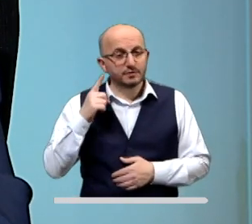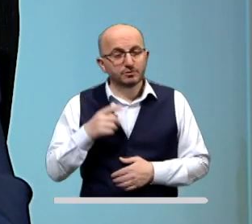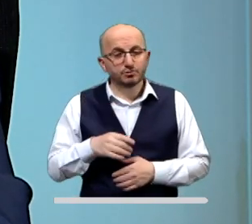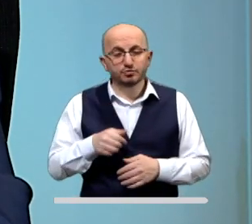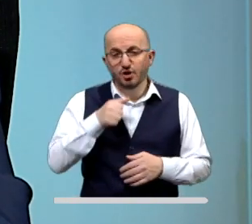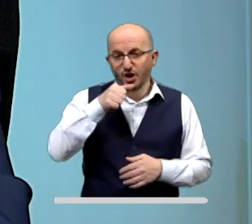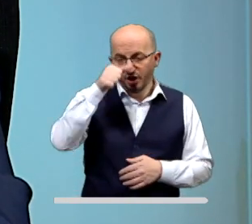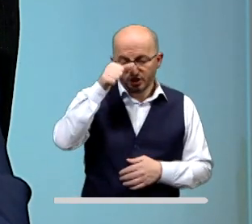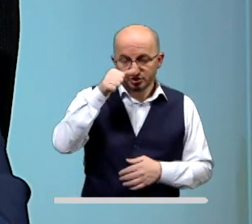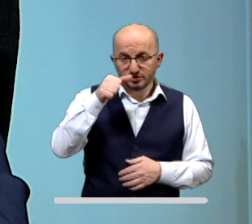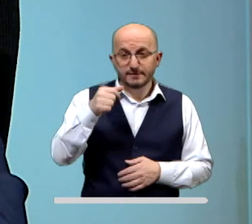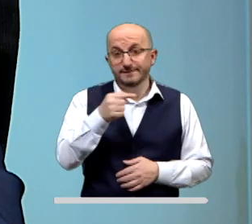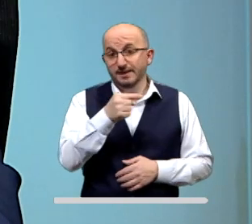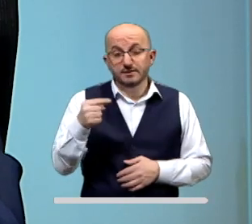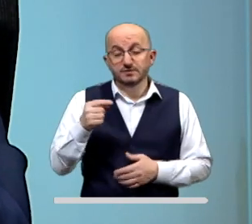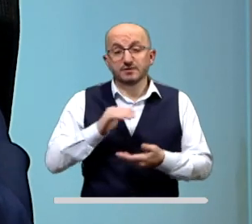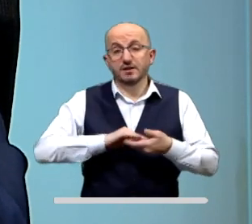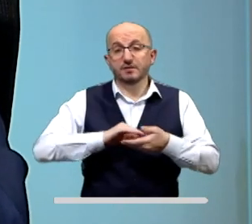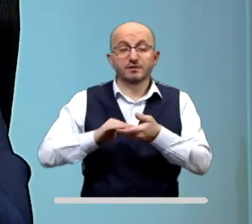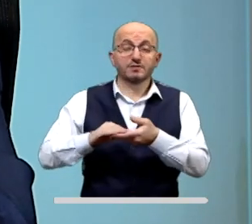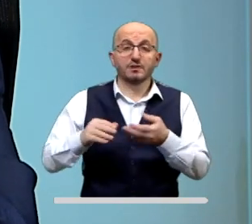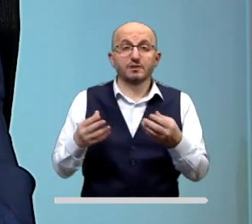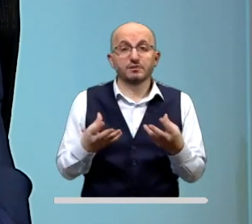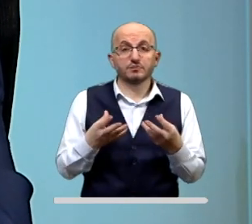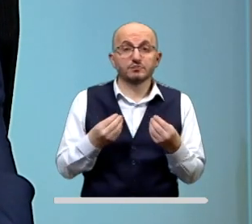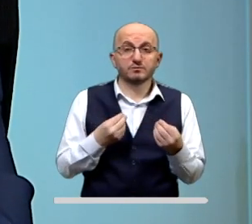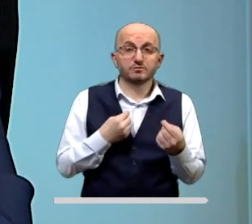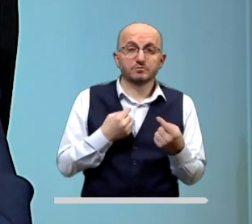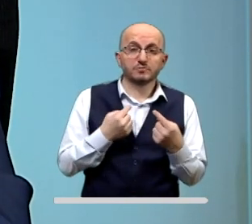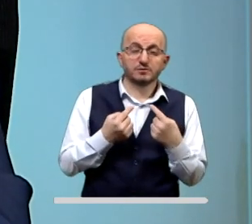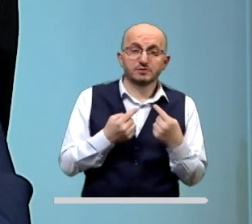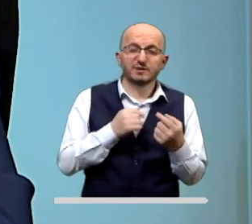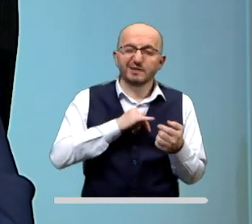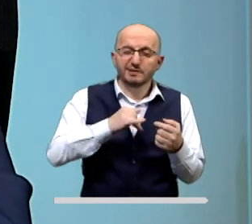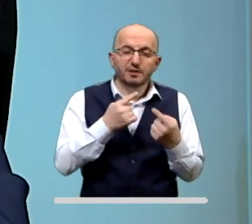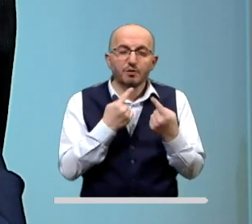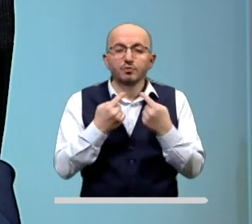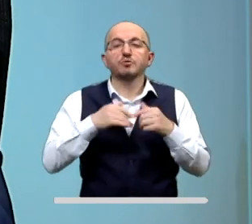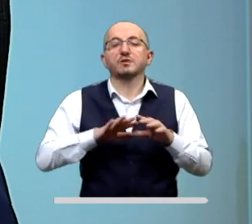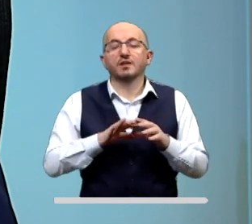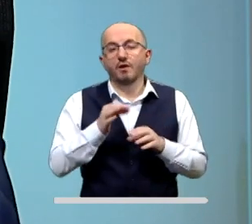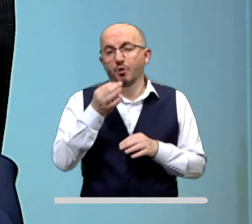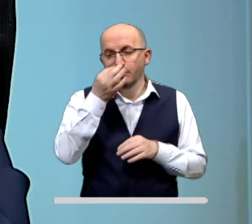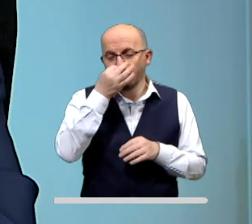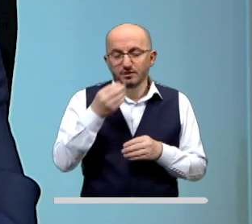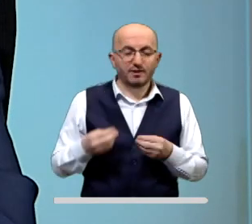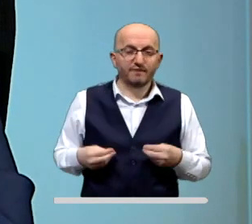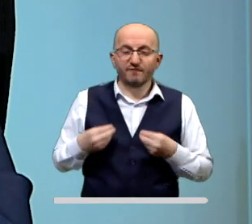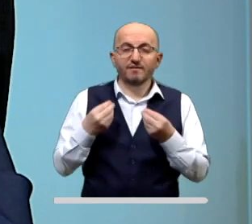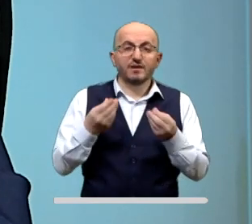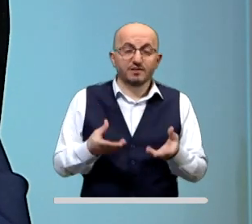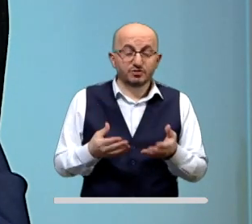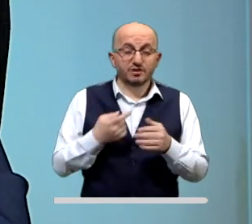Hac dairesindeki arkadaşlarla çok birebir bu konuyu konuşmasak da bir takım kolaylıkların sağlanacağını